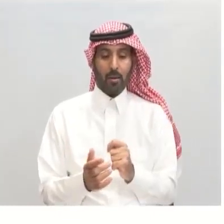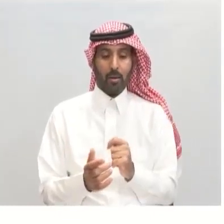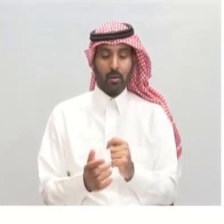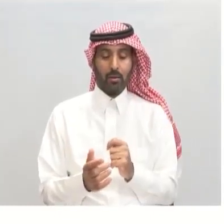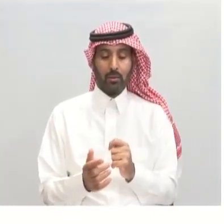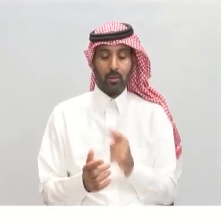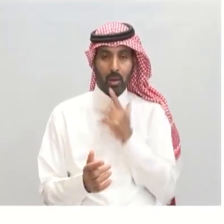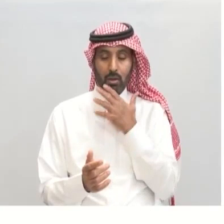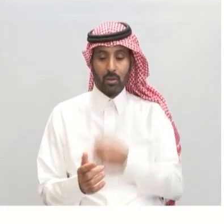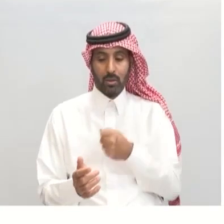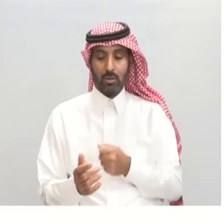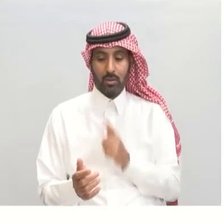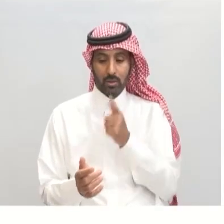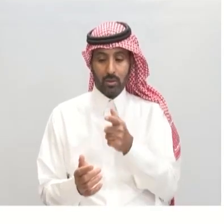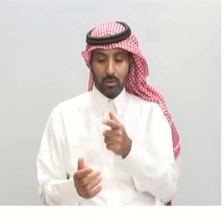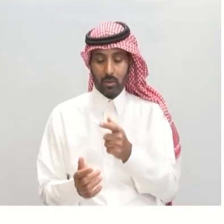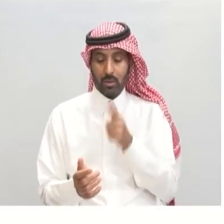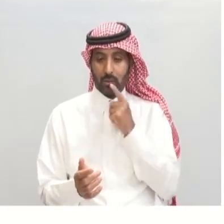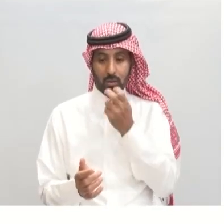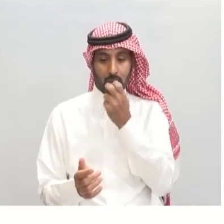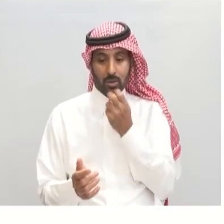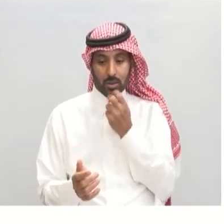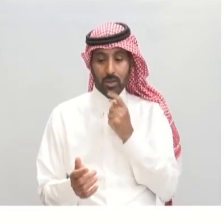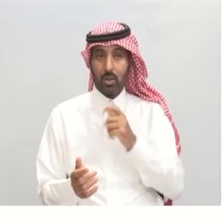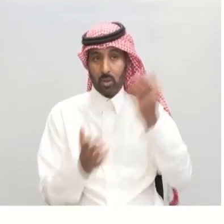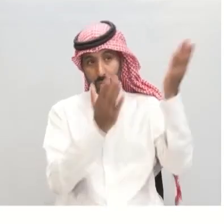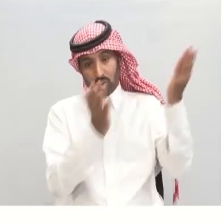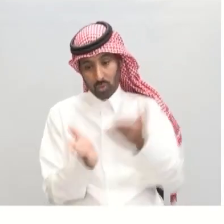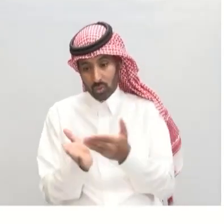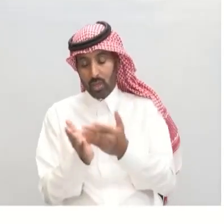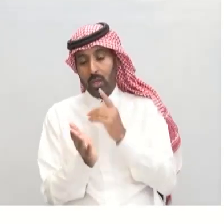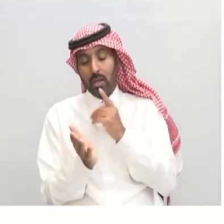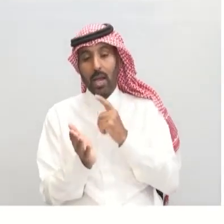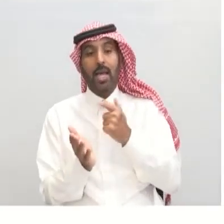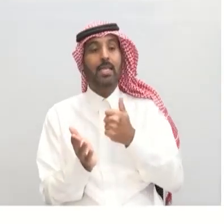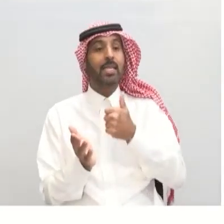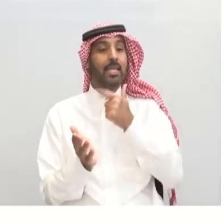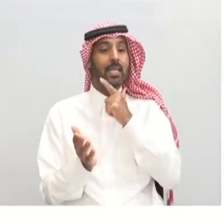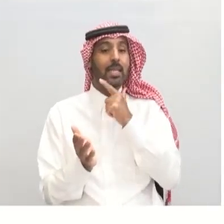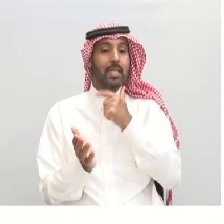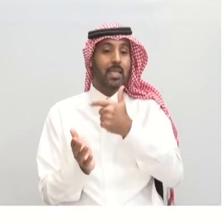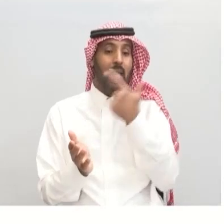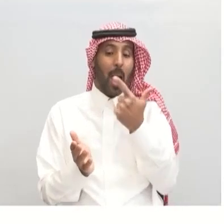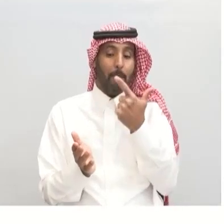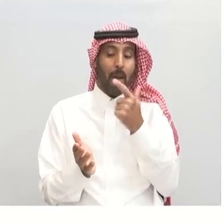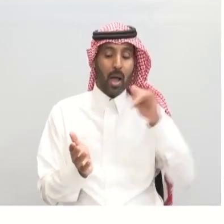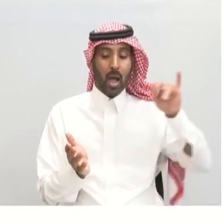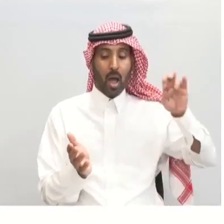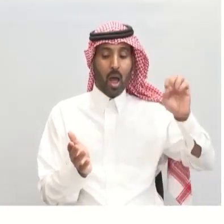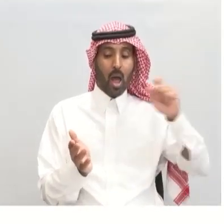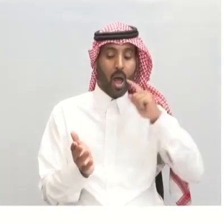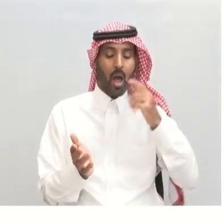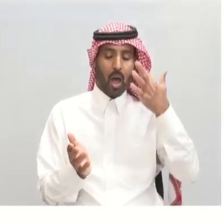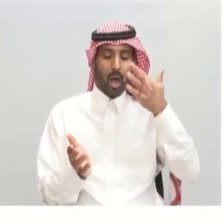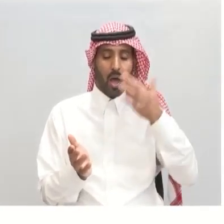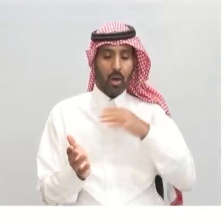قال صلى الله عليه وسلم ان هذا القران انزل على سبعه احرف فاقرا ما تيسر منه هذ مميزات جمع القران في عهد الرسول